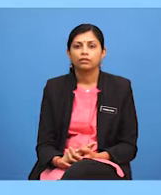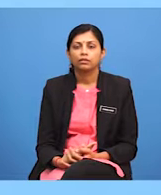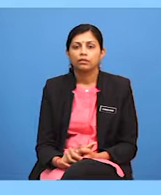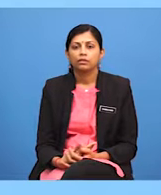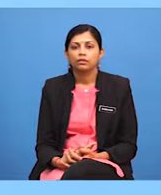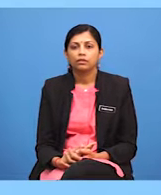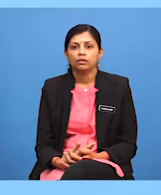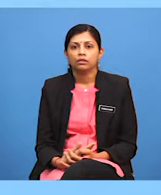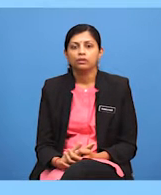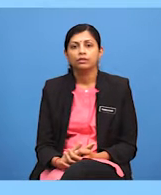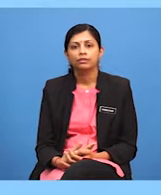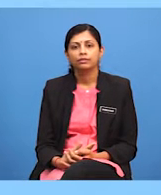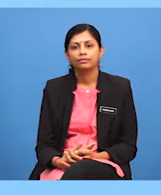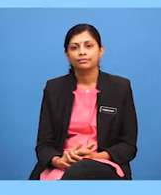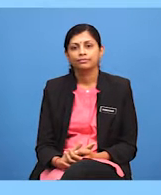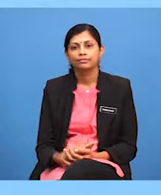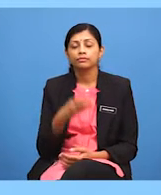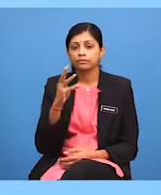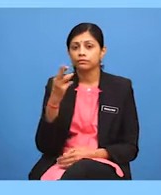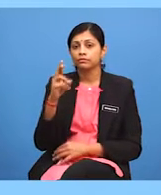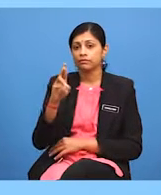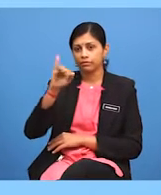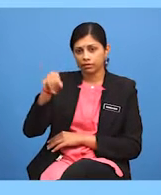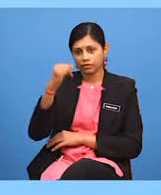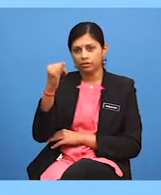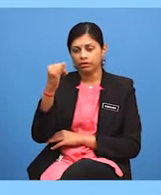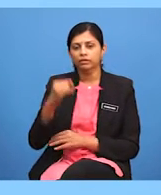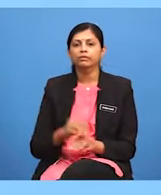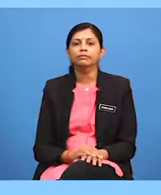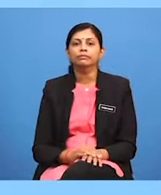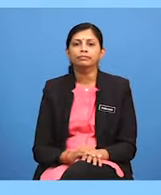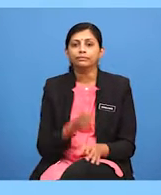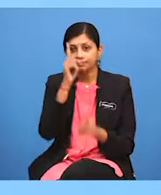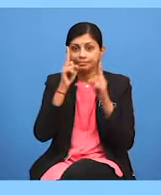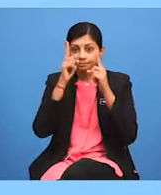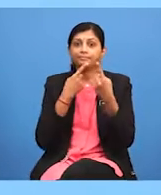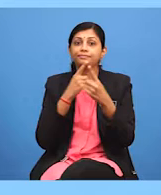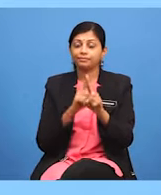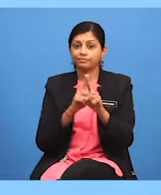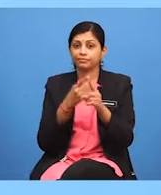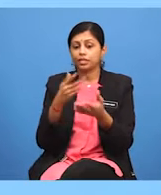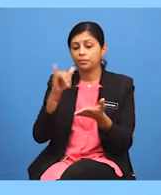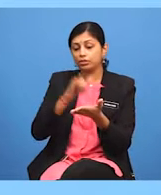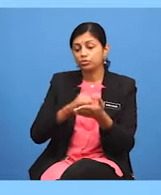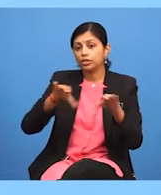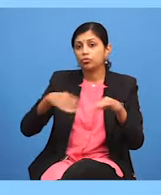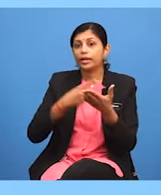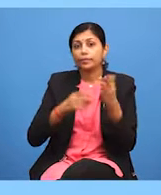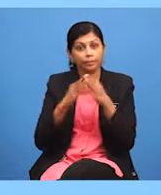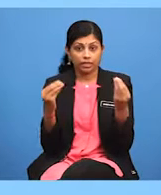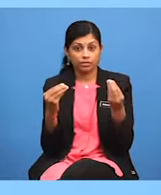meter sama dengan 6,000 joule. Langkah kedua